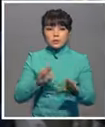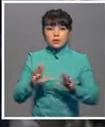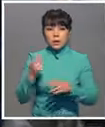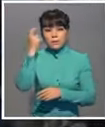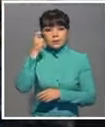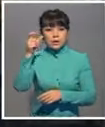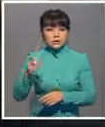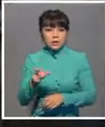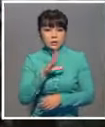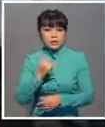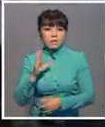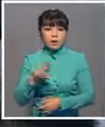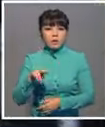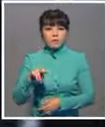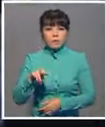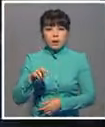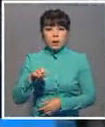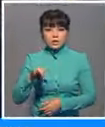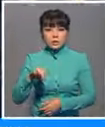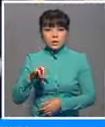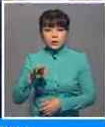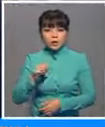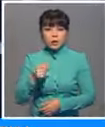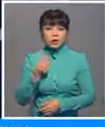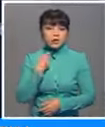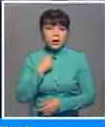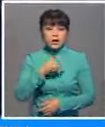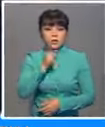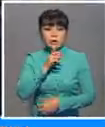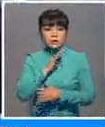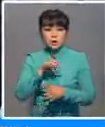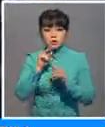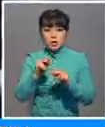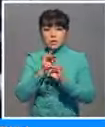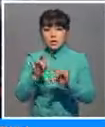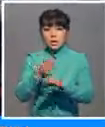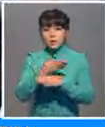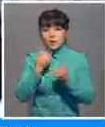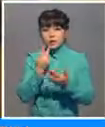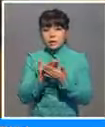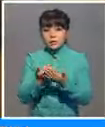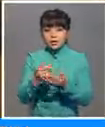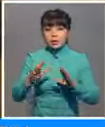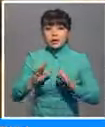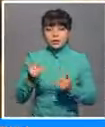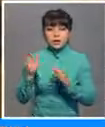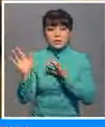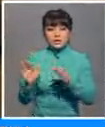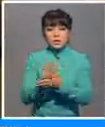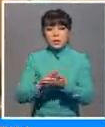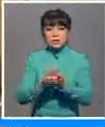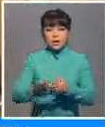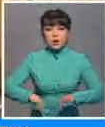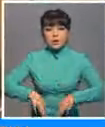мас болған. Алайда Владимир Мартыненконың өзі алкогольдік ішімдік ішкенін мойындамай отыр. Естеріңізге сала кетсе, қар тазалаушы көлік сейсенбіге